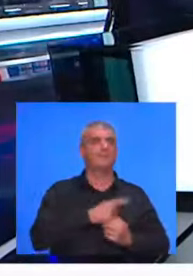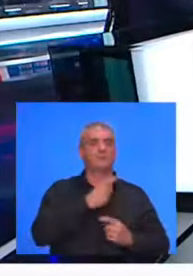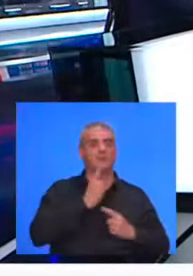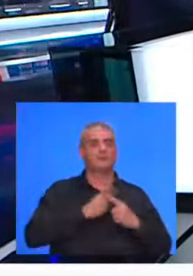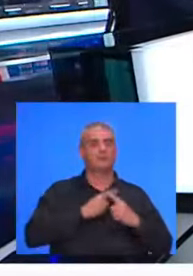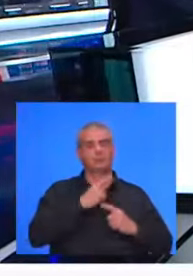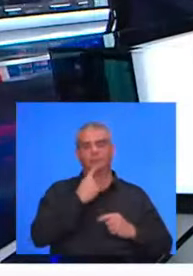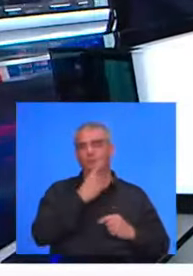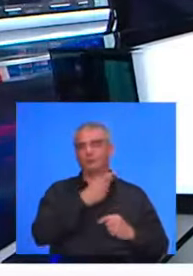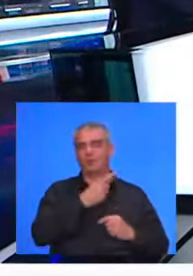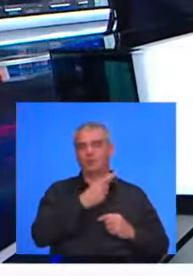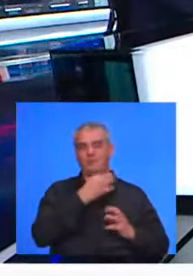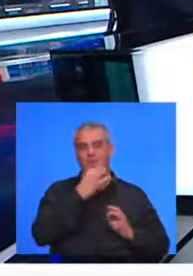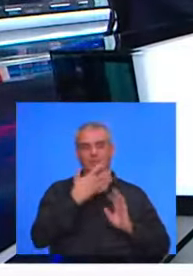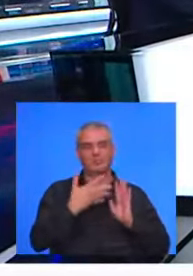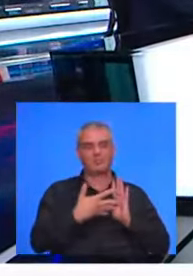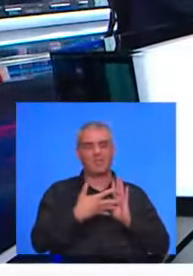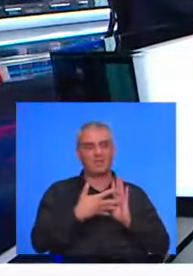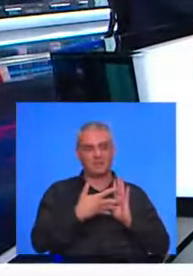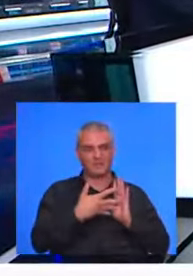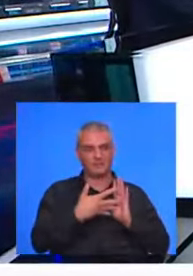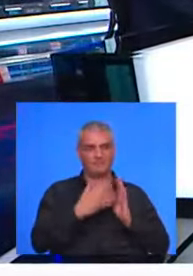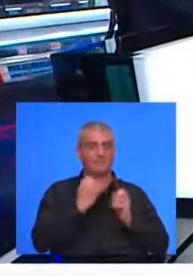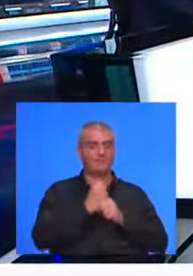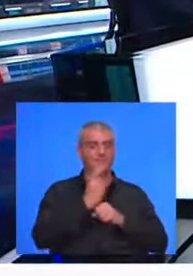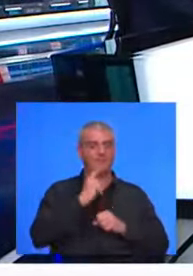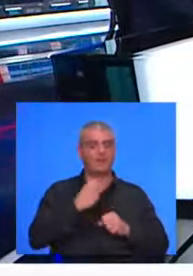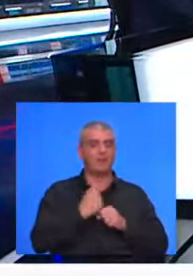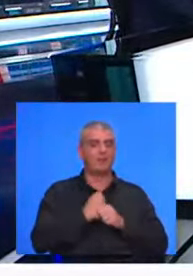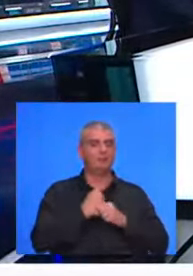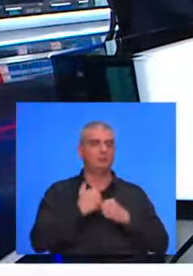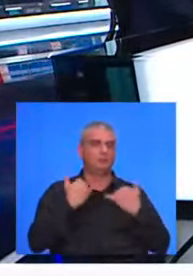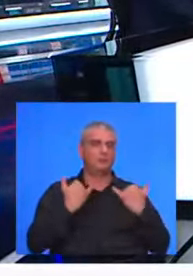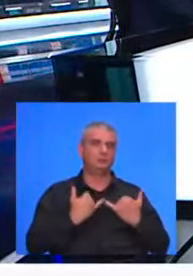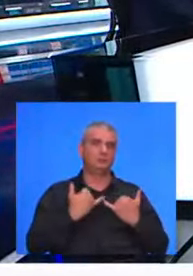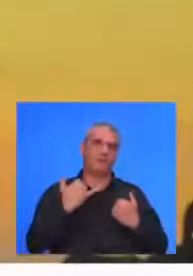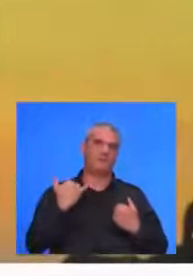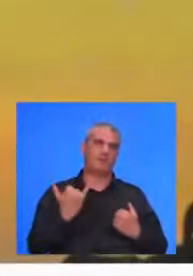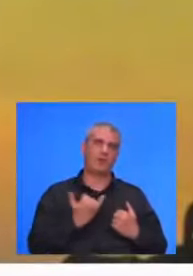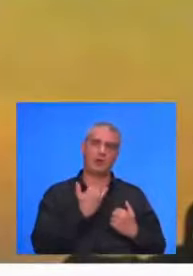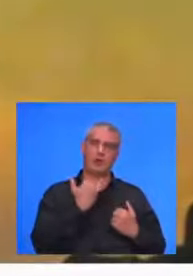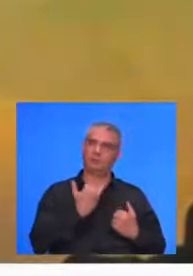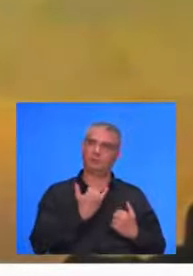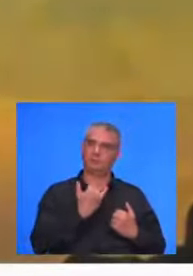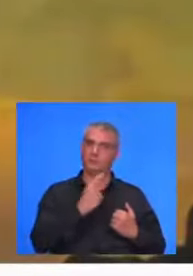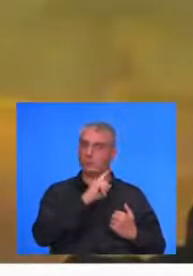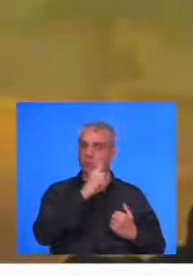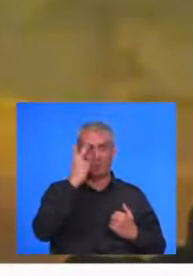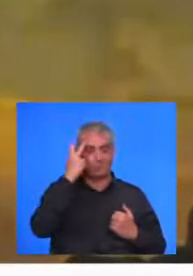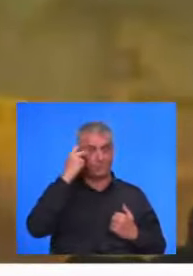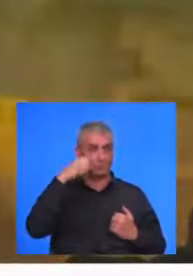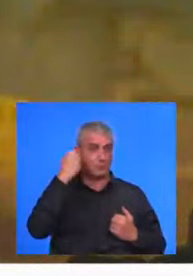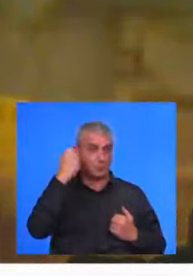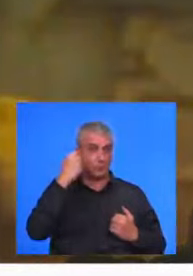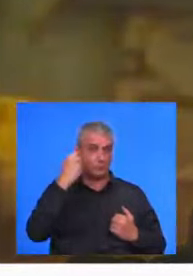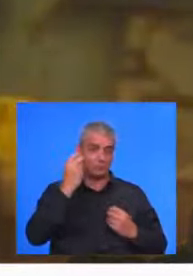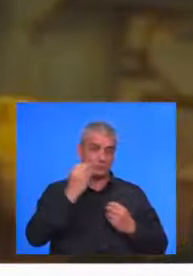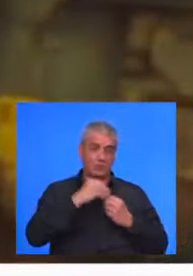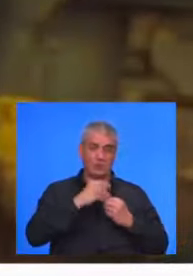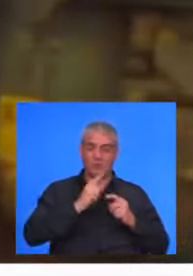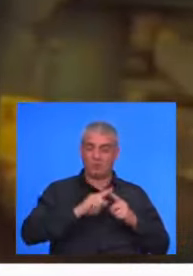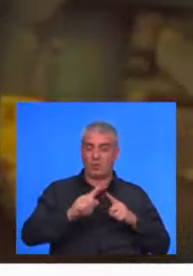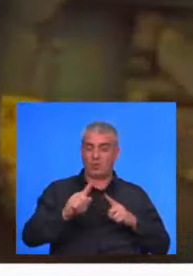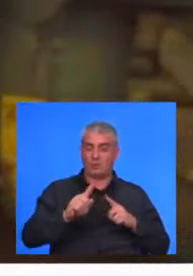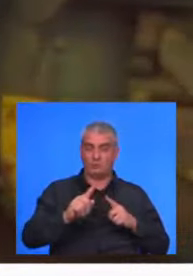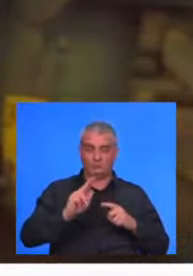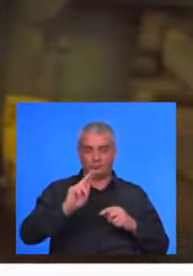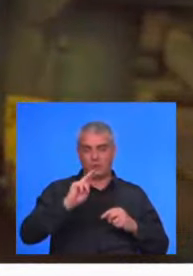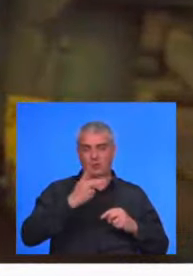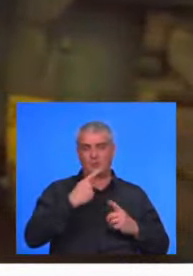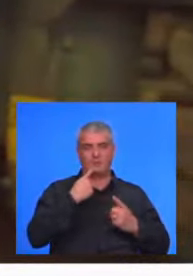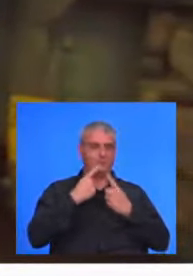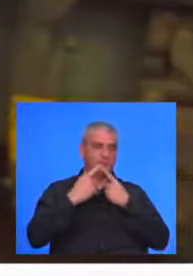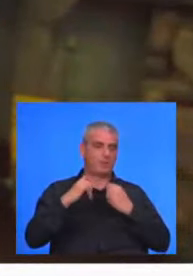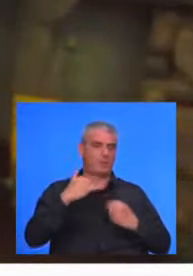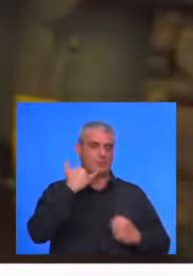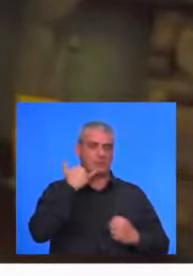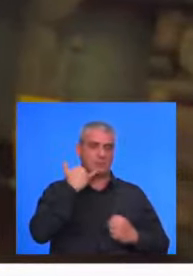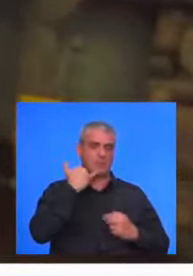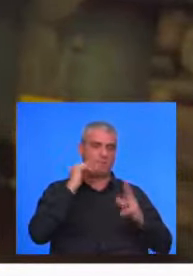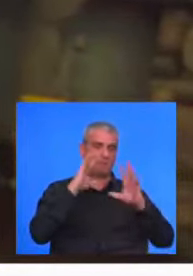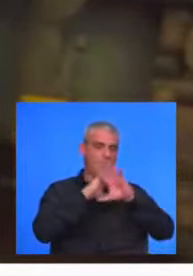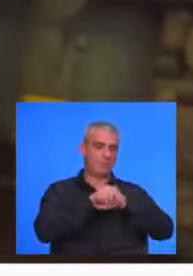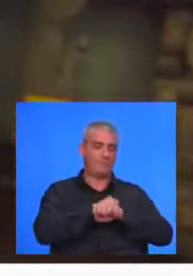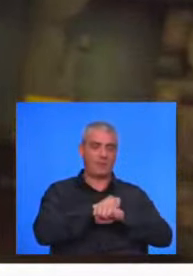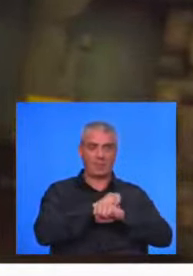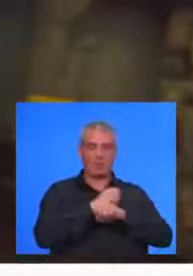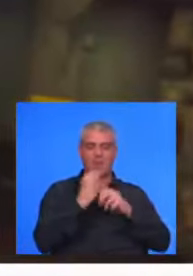אומרת, תחקירים מבצעיים חייבים לעשות עכשיו. כל הזמן. יכול להיות... תיאורטית, שבעוד חודש, עוד פעם תהיה שיחת טלפון לילית, על איזה